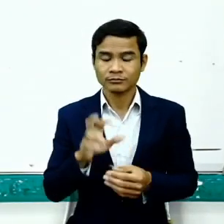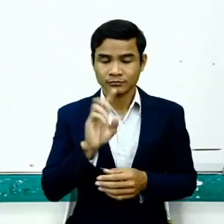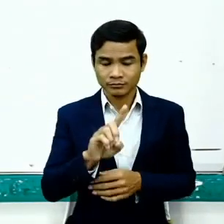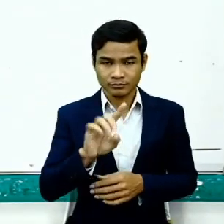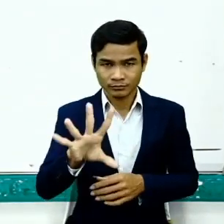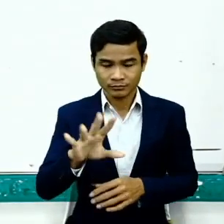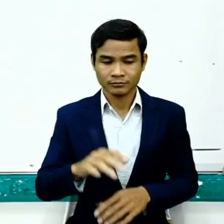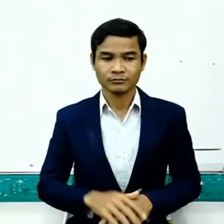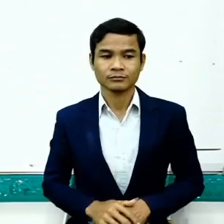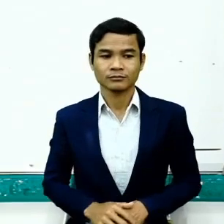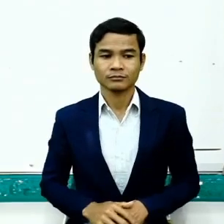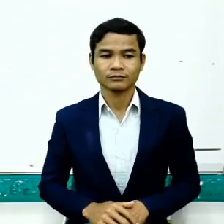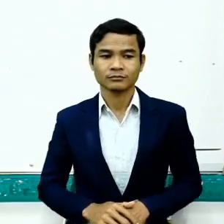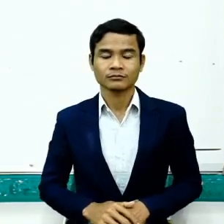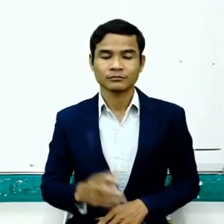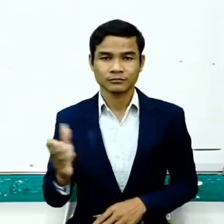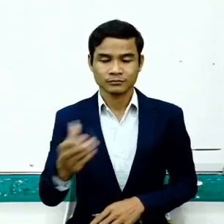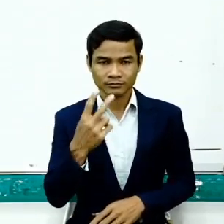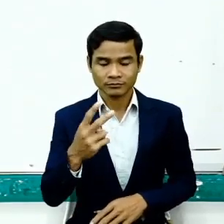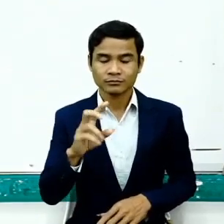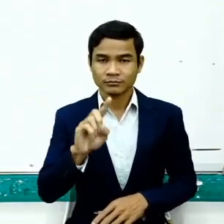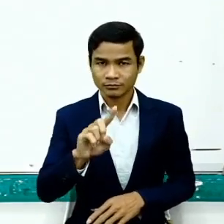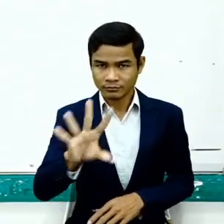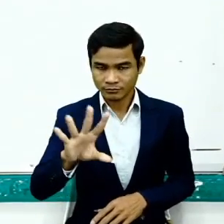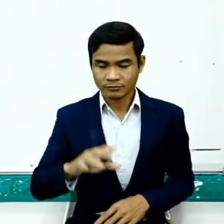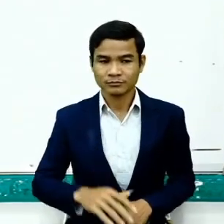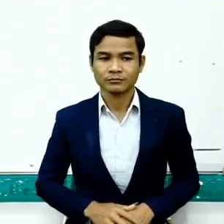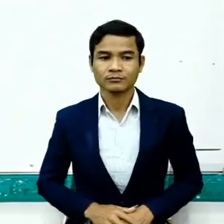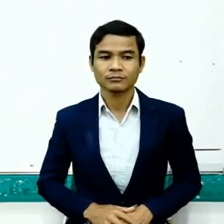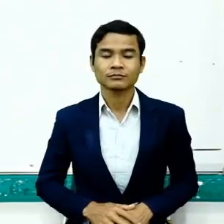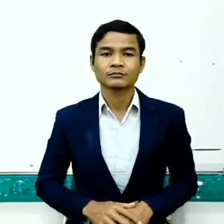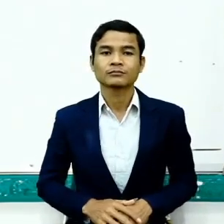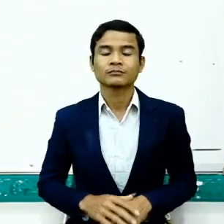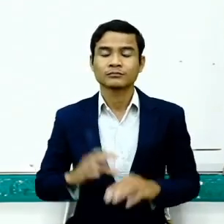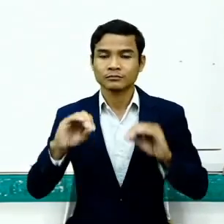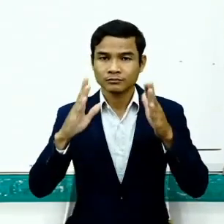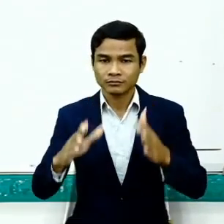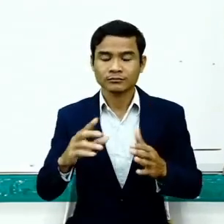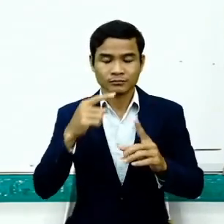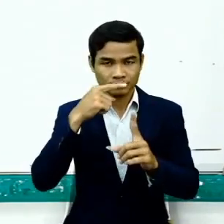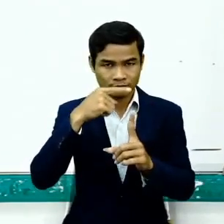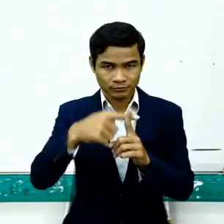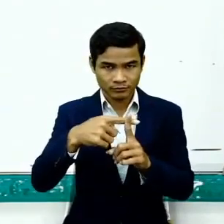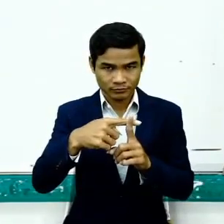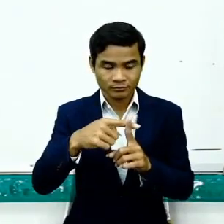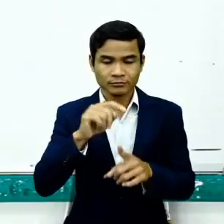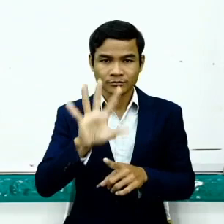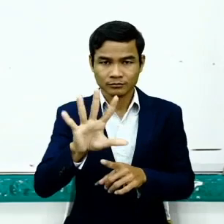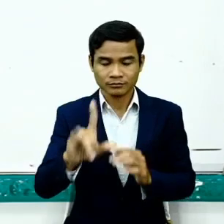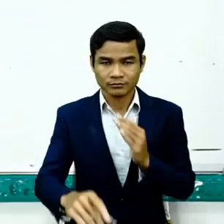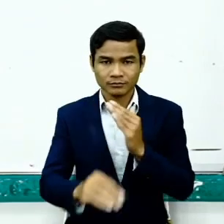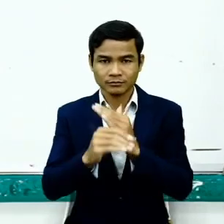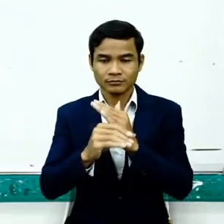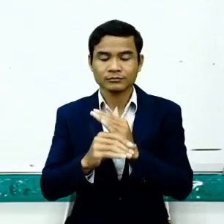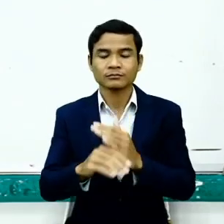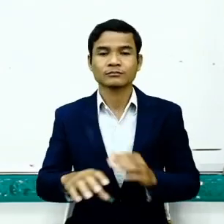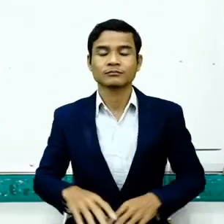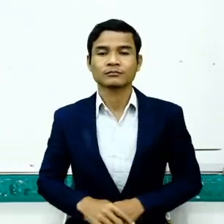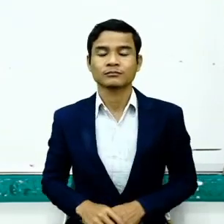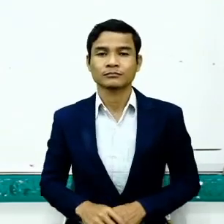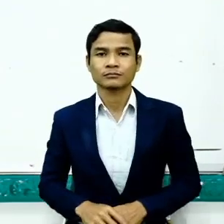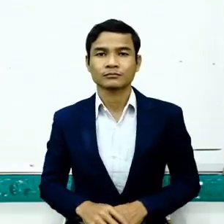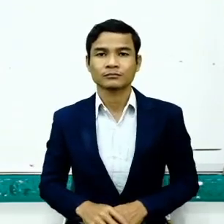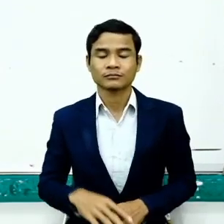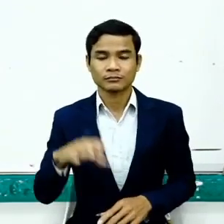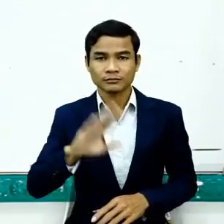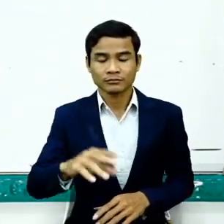đắp rằm. Còn mơ nế, chùm nốn đắp rằm. Chả hai này cổ nâng bốc, chả bốc bác màn thảm tiền.